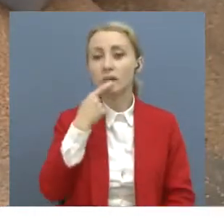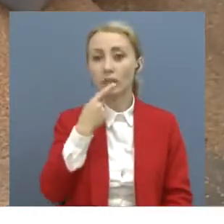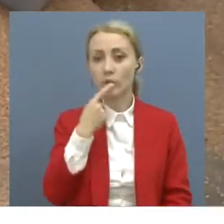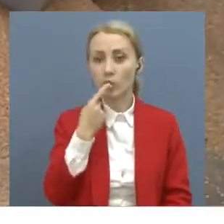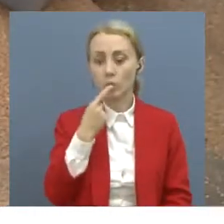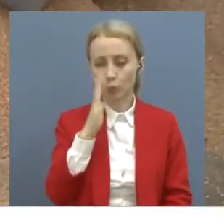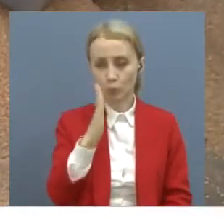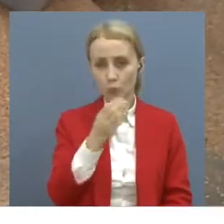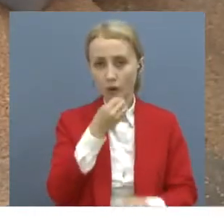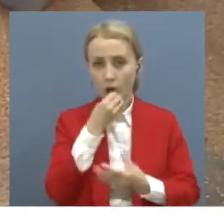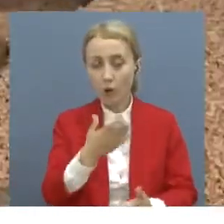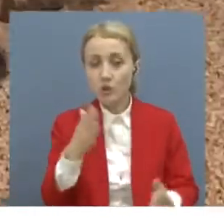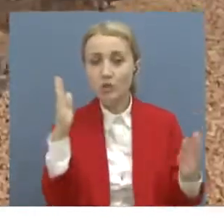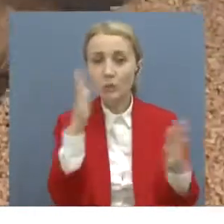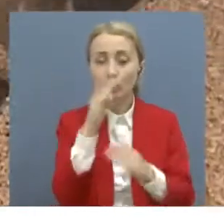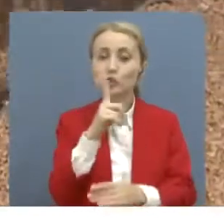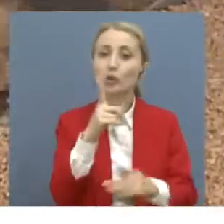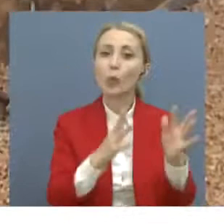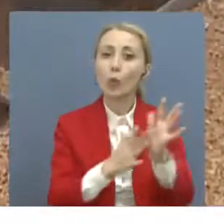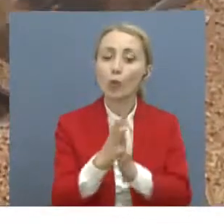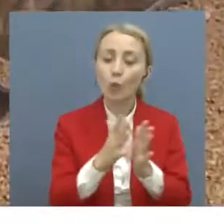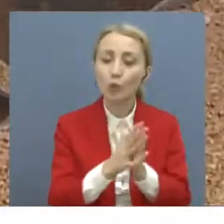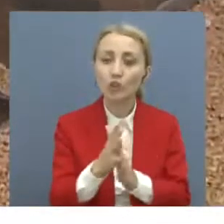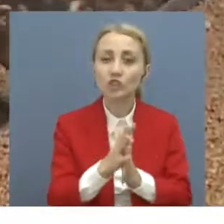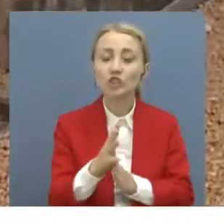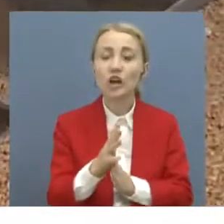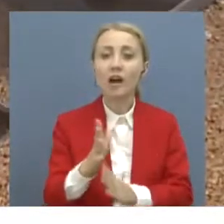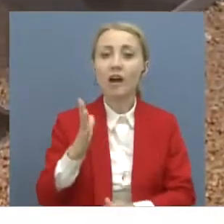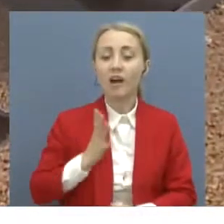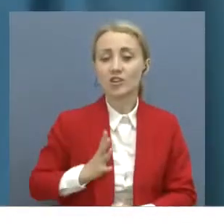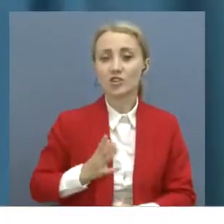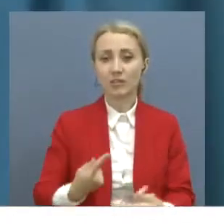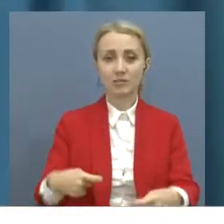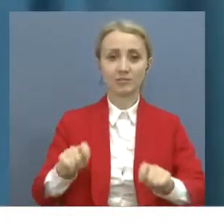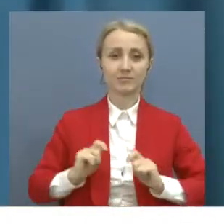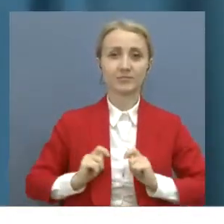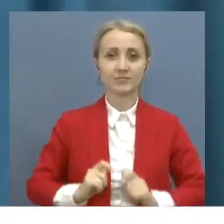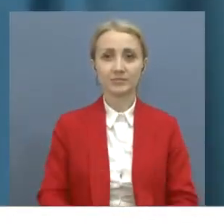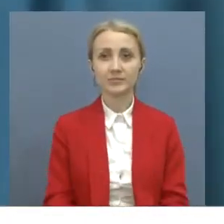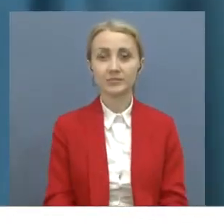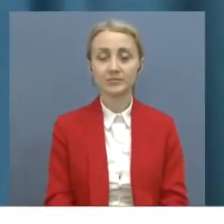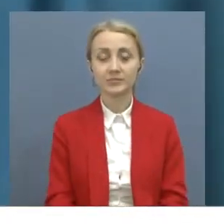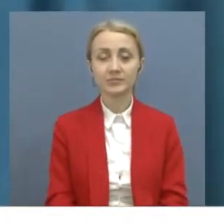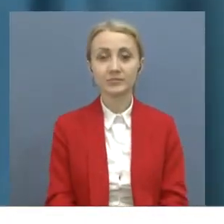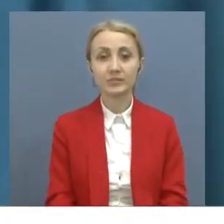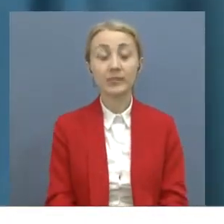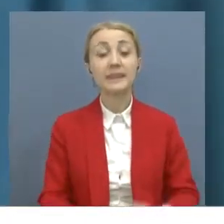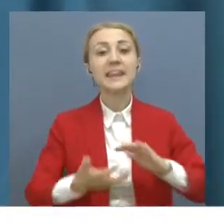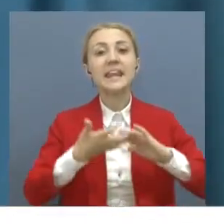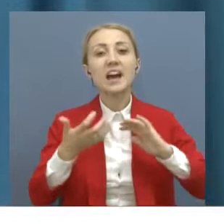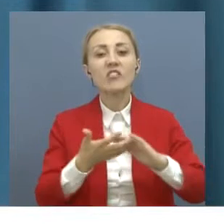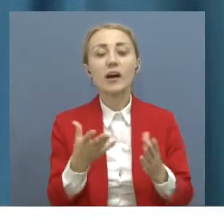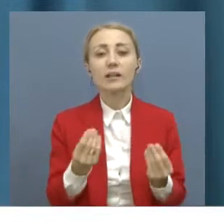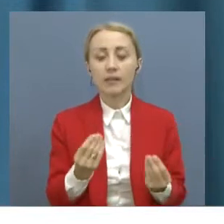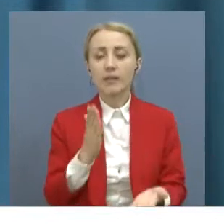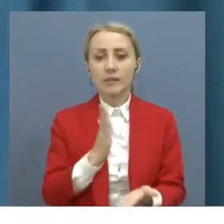5,1%-ке артып, бір шаруаға 2,3 миллион теңгеден келді. мал шаруашылығын дамытуға келетін болсақ,